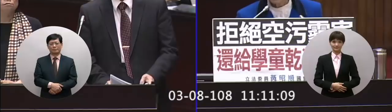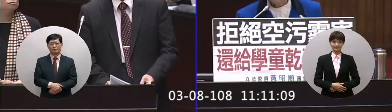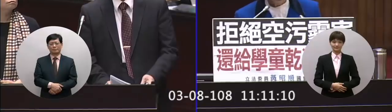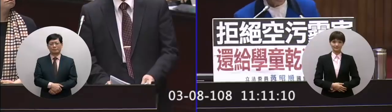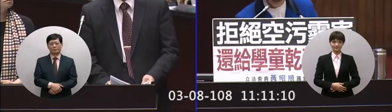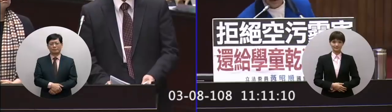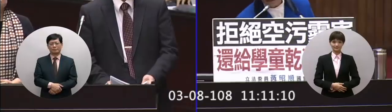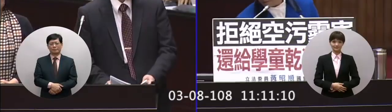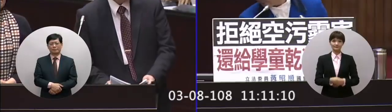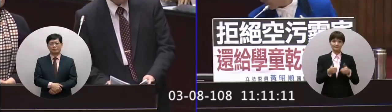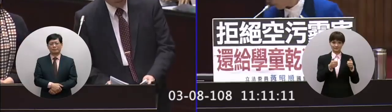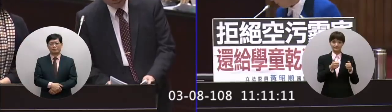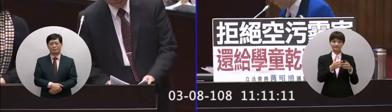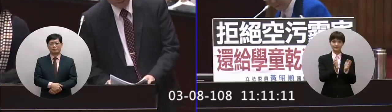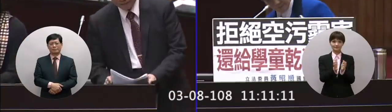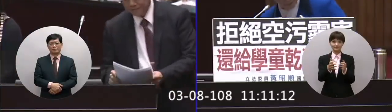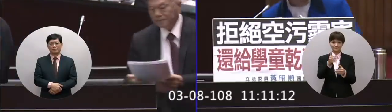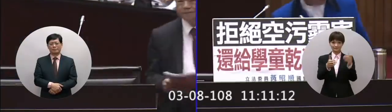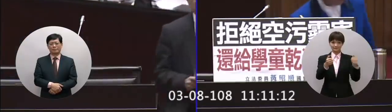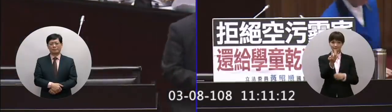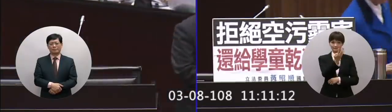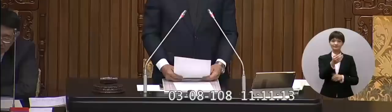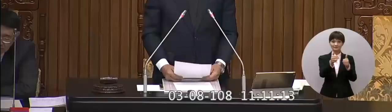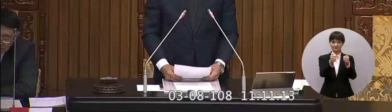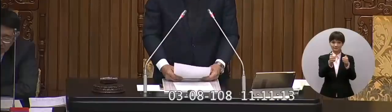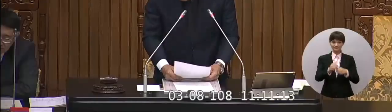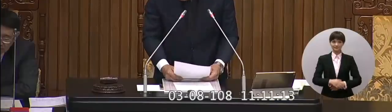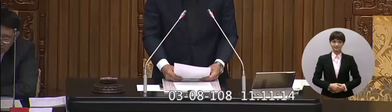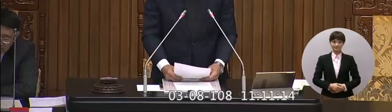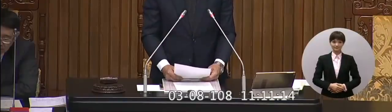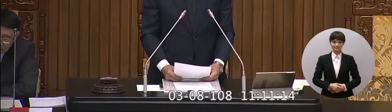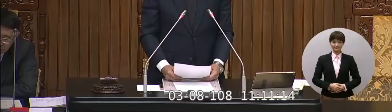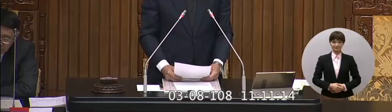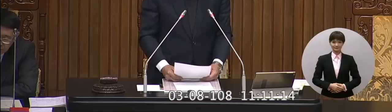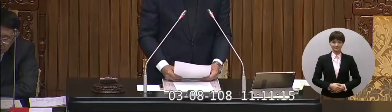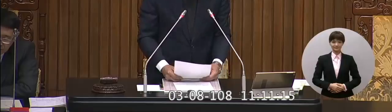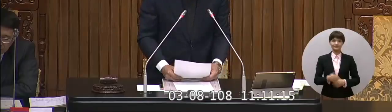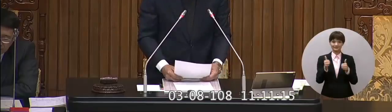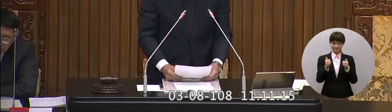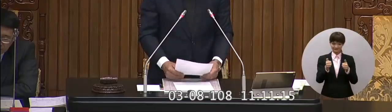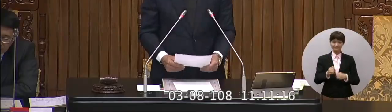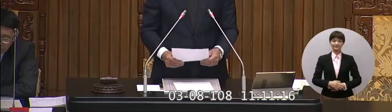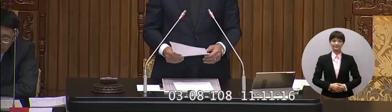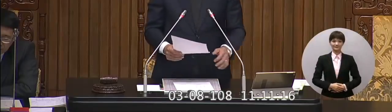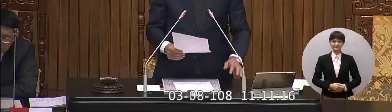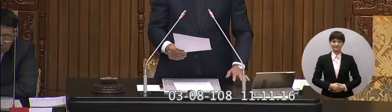谢谢四位部长，好，谢谢，好，谢谢黄委员。